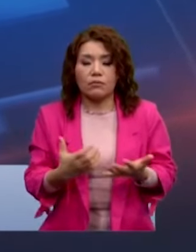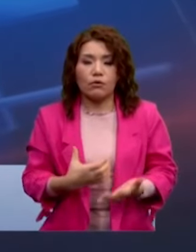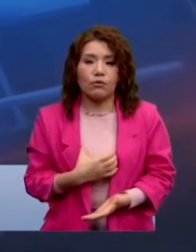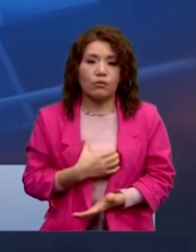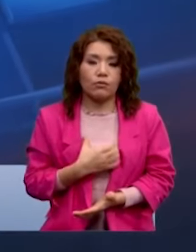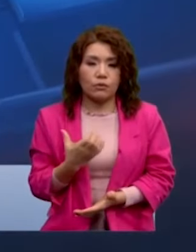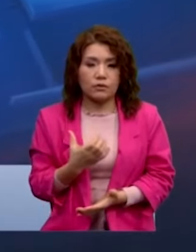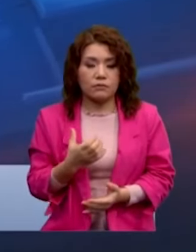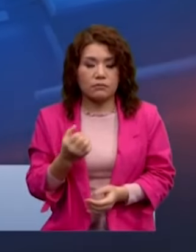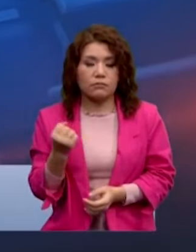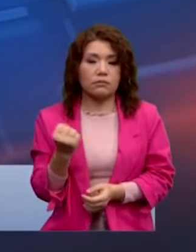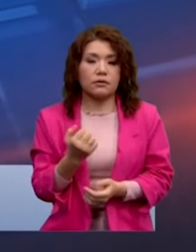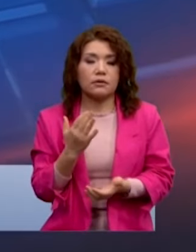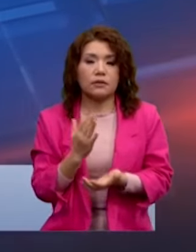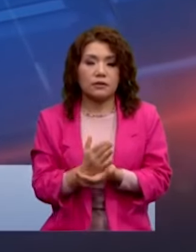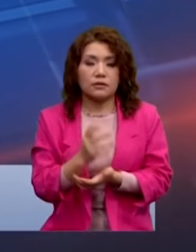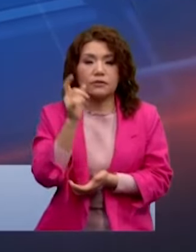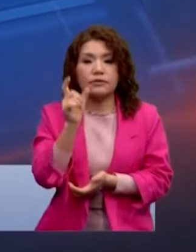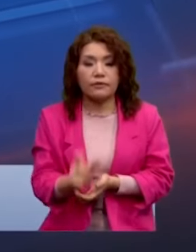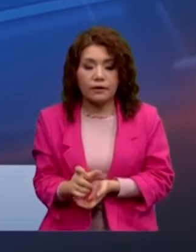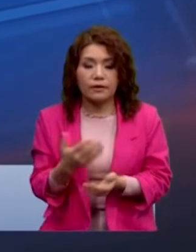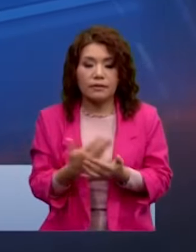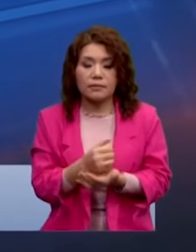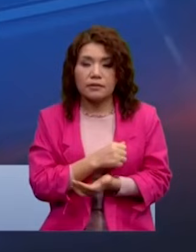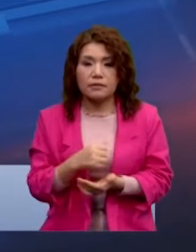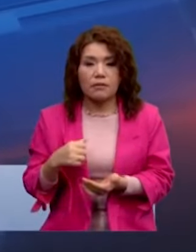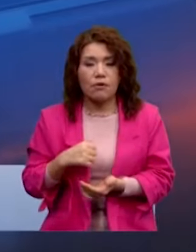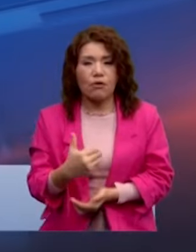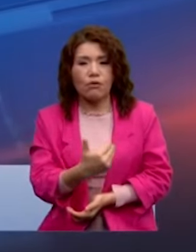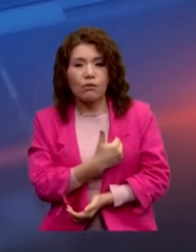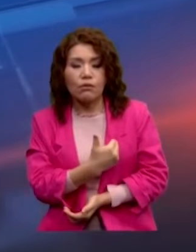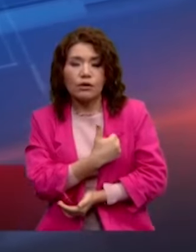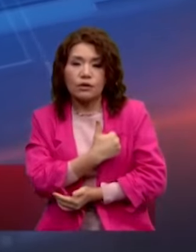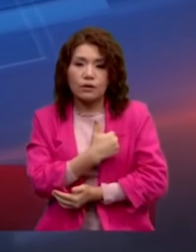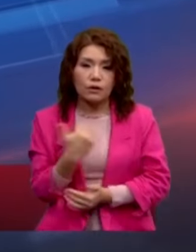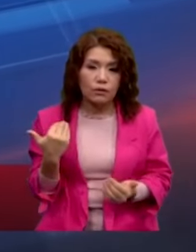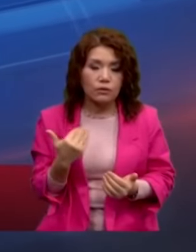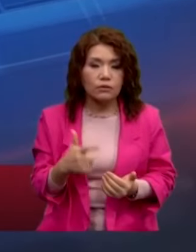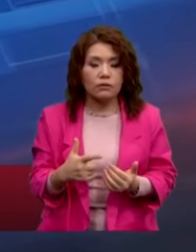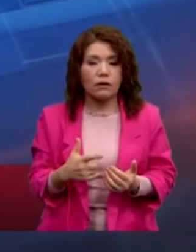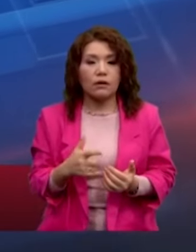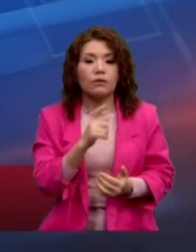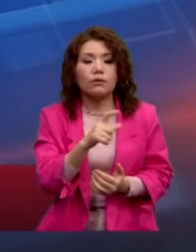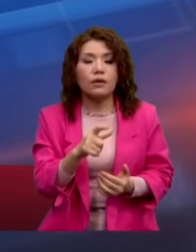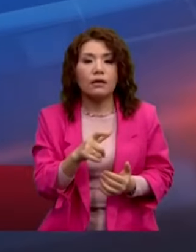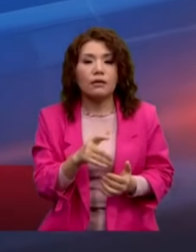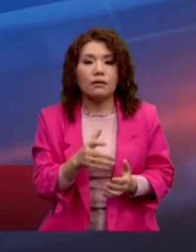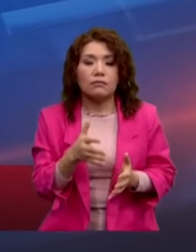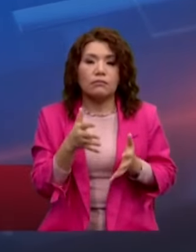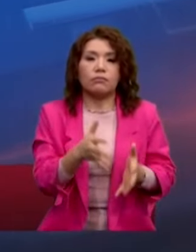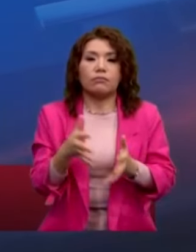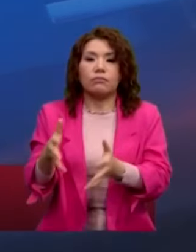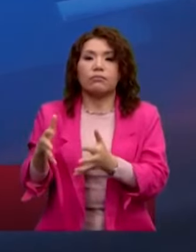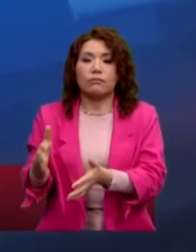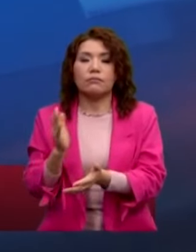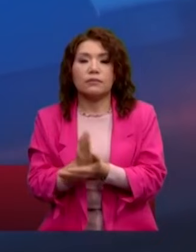да, испуг. То есть человек сам того хотел, он не хотел, он пугает людей. То же самое, как